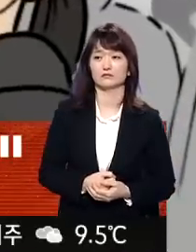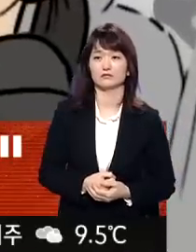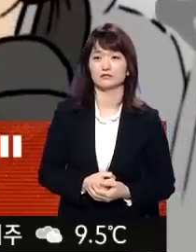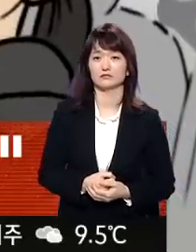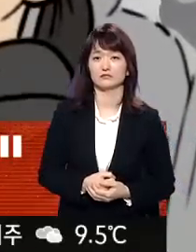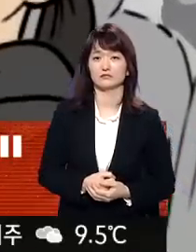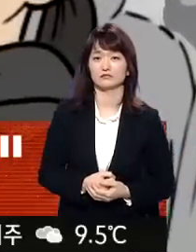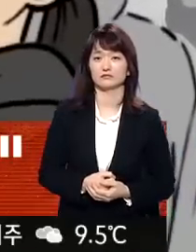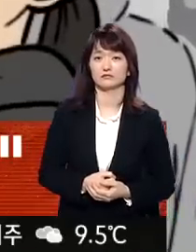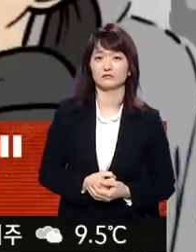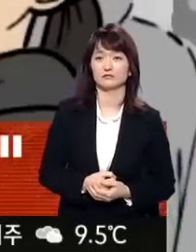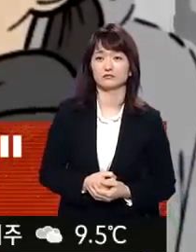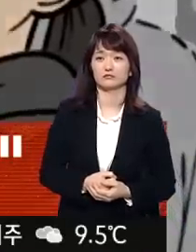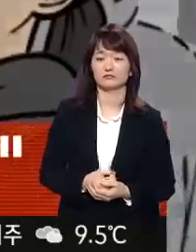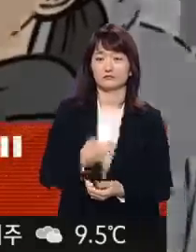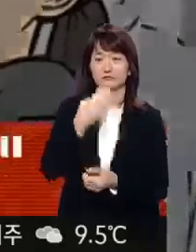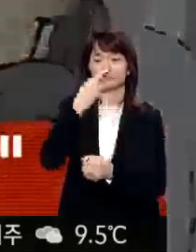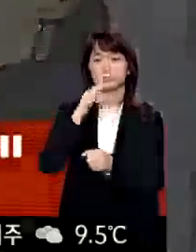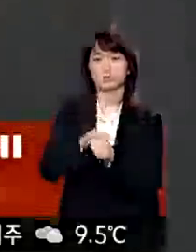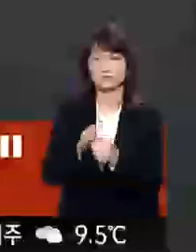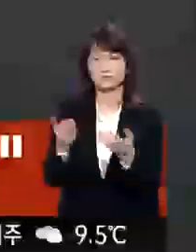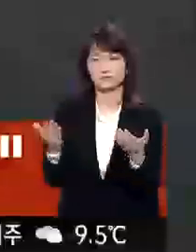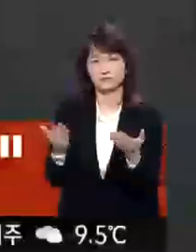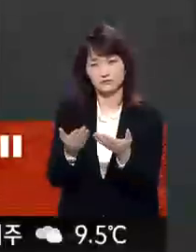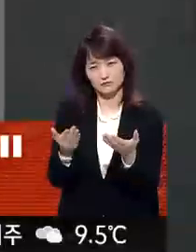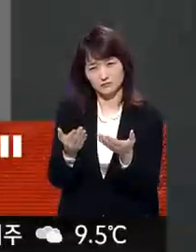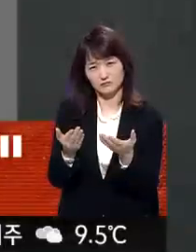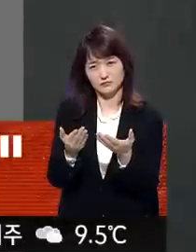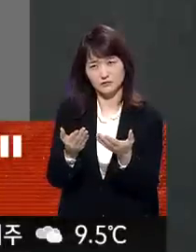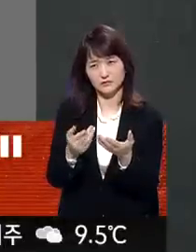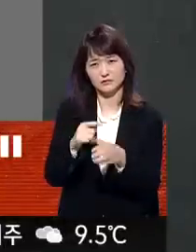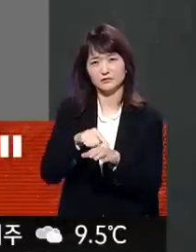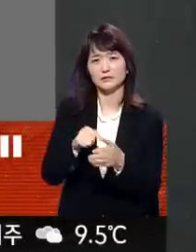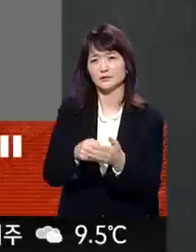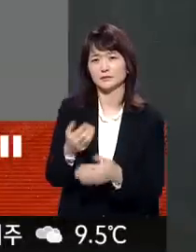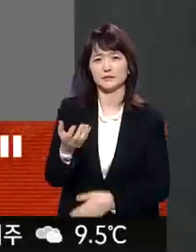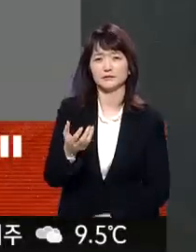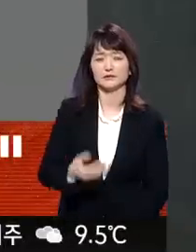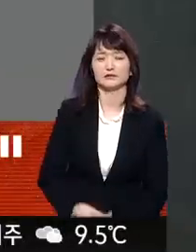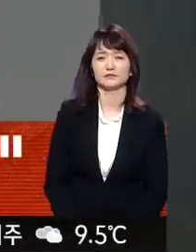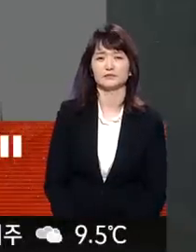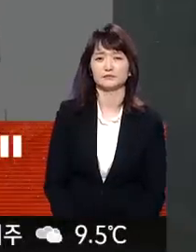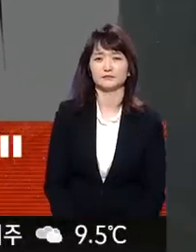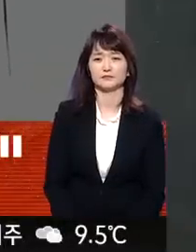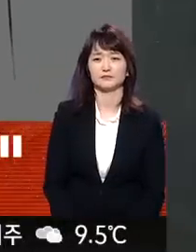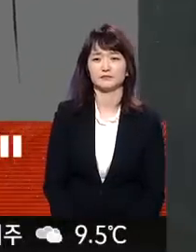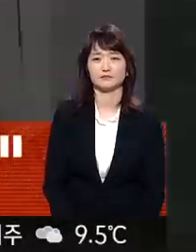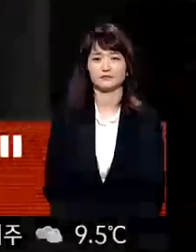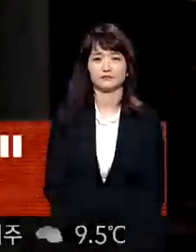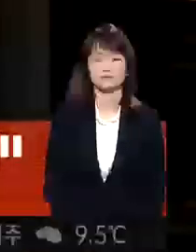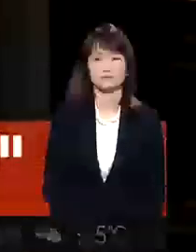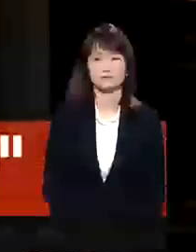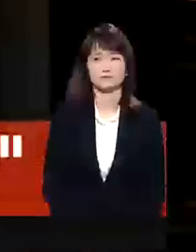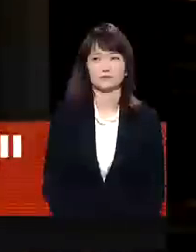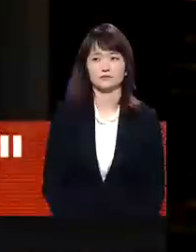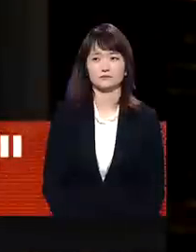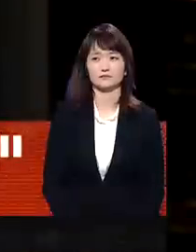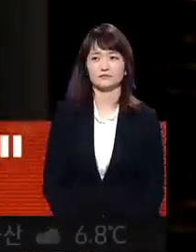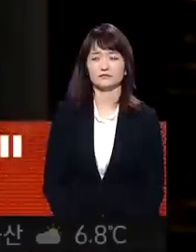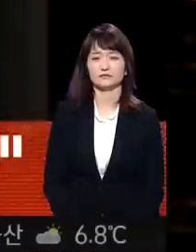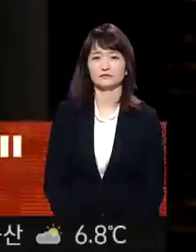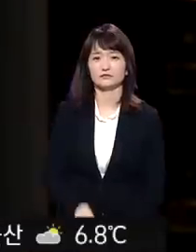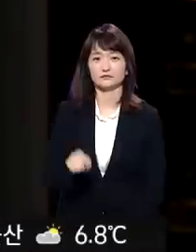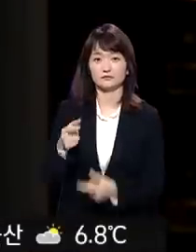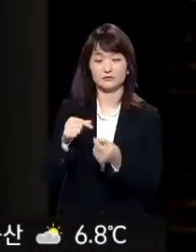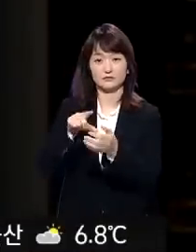맞은 거죠. 지나가다가. 아무튼 간에 어이없는 일을 다 내가지고 지금 속상해하고 있는 상태인 거죠. 아, 박 변호사님, 네. 보통 이렇게 저런 상황이